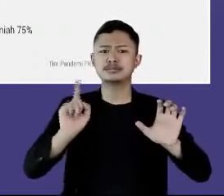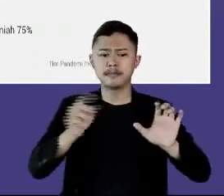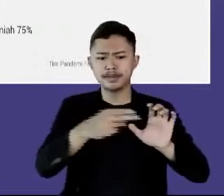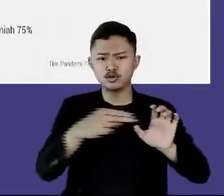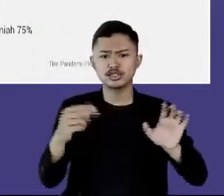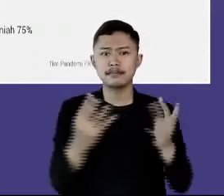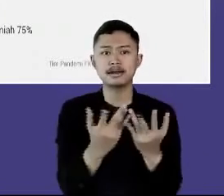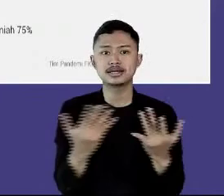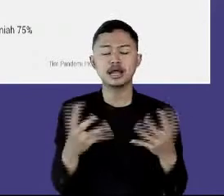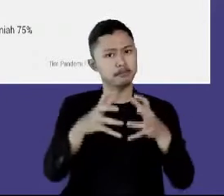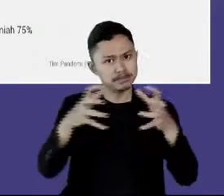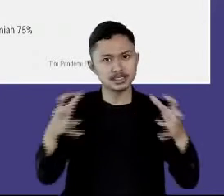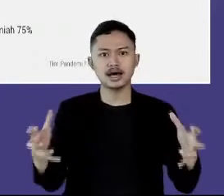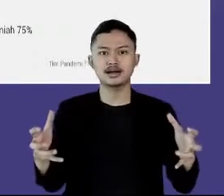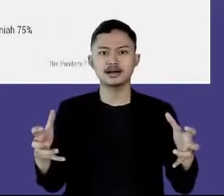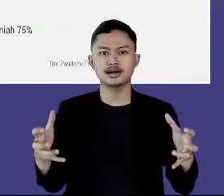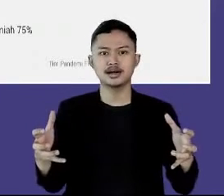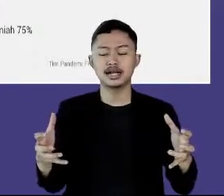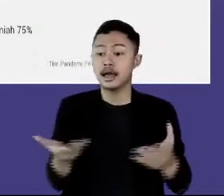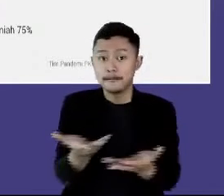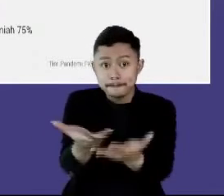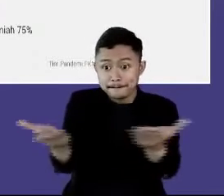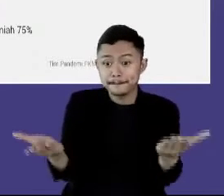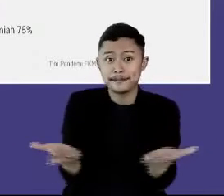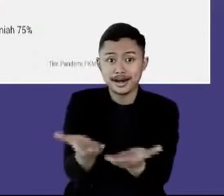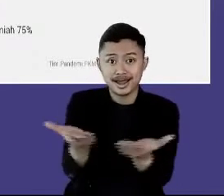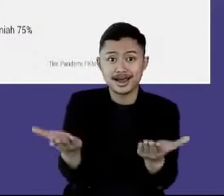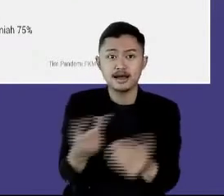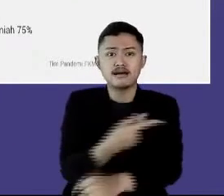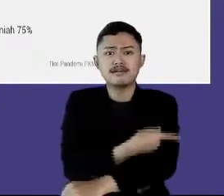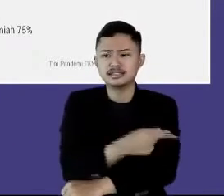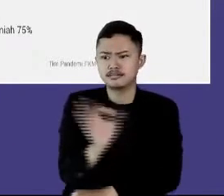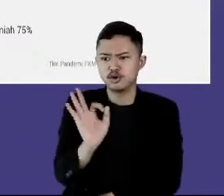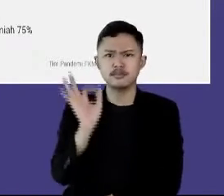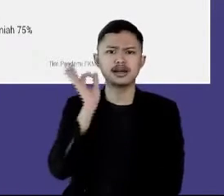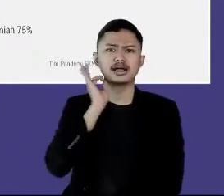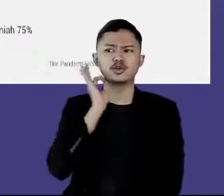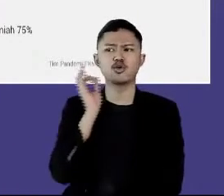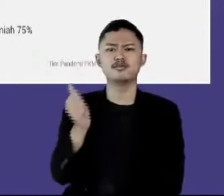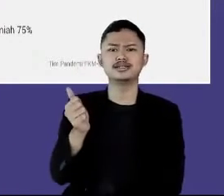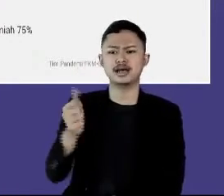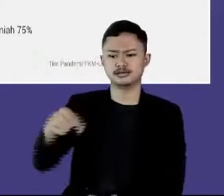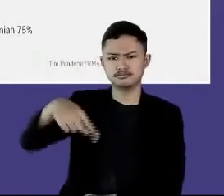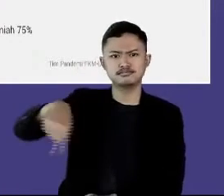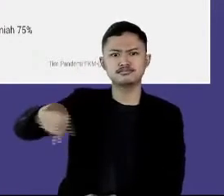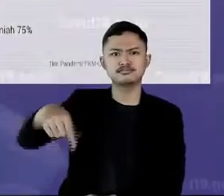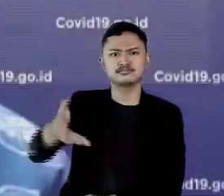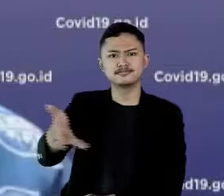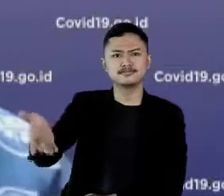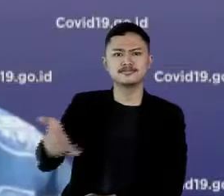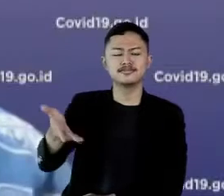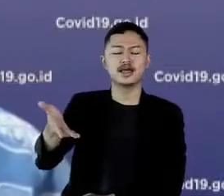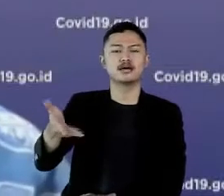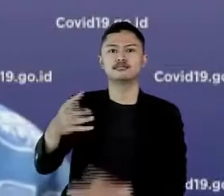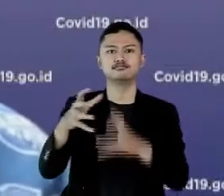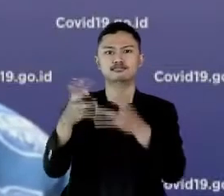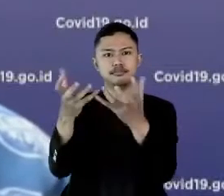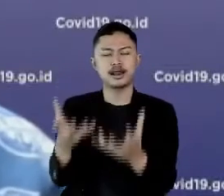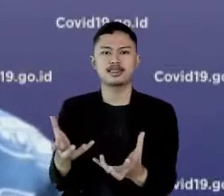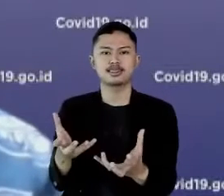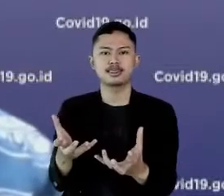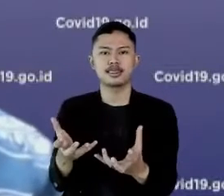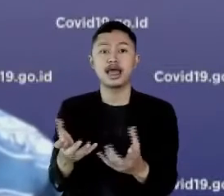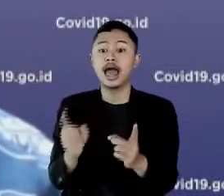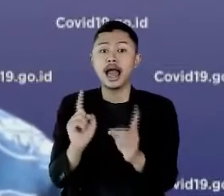bisa terjadi wabahnya di mereka-mereka yang belum divaksin ini. Nah, kalau terjadi wabah seperti itu,